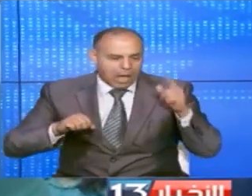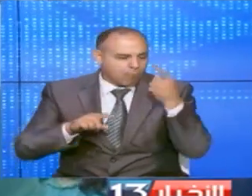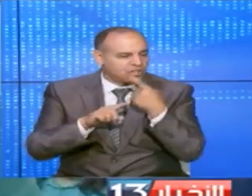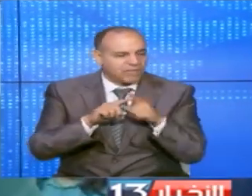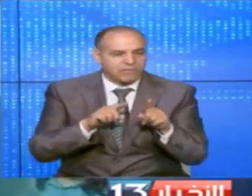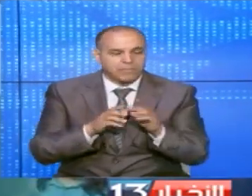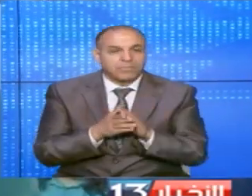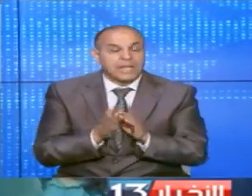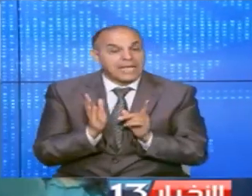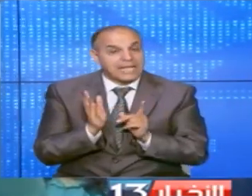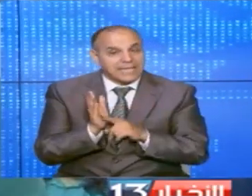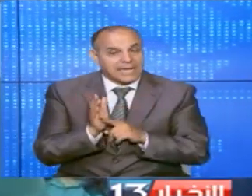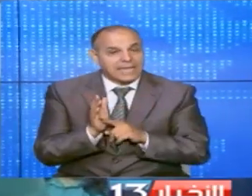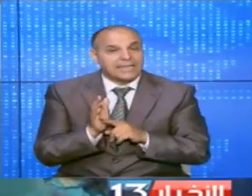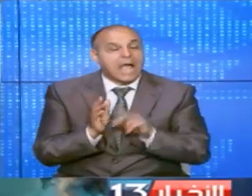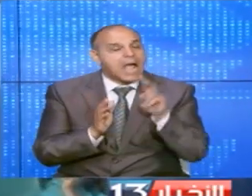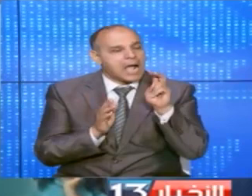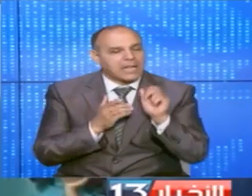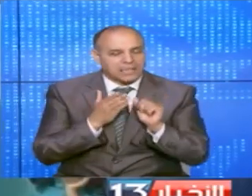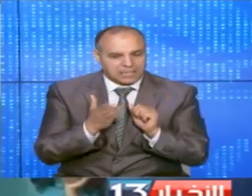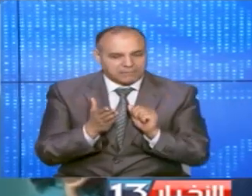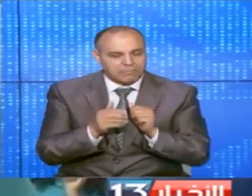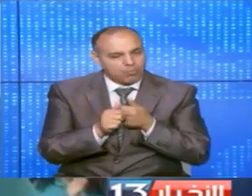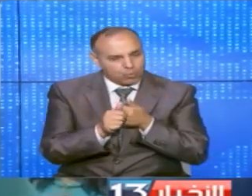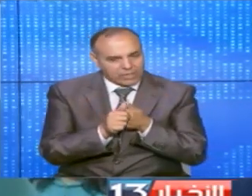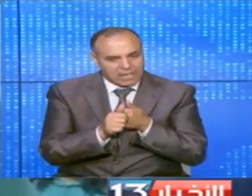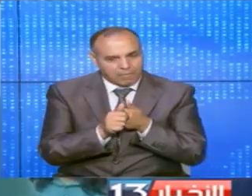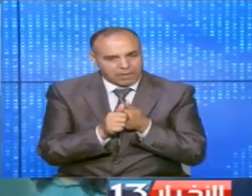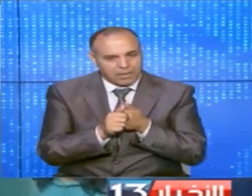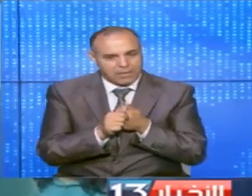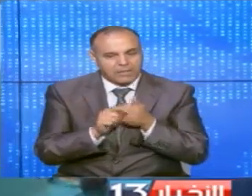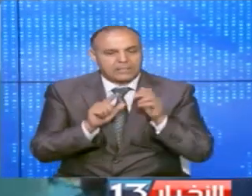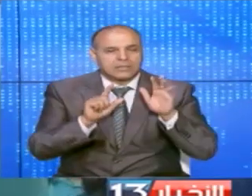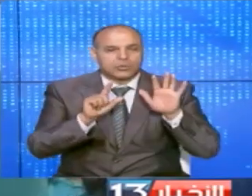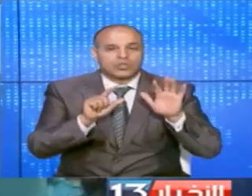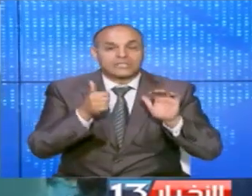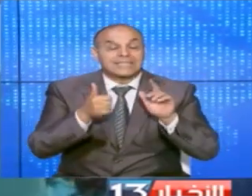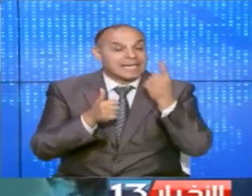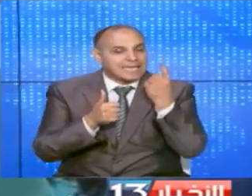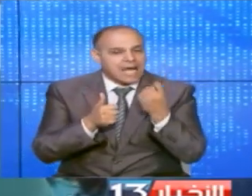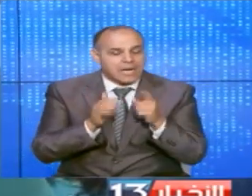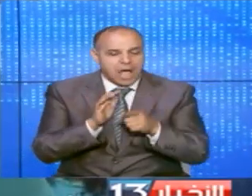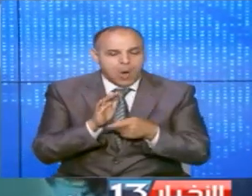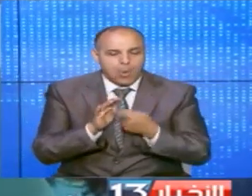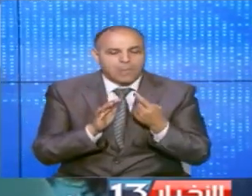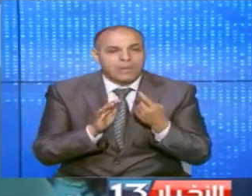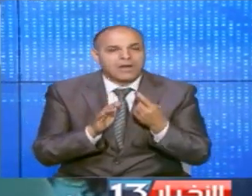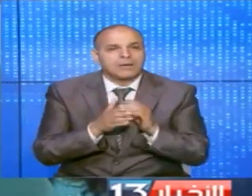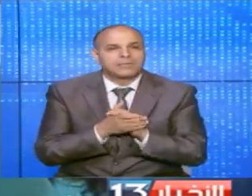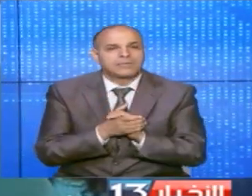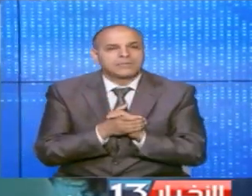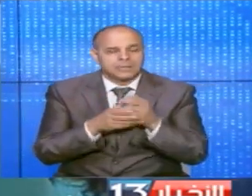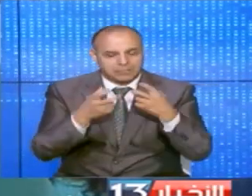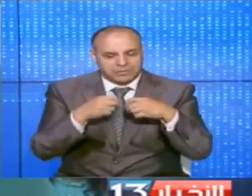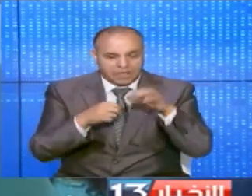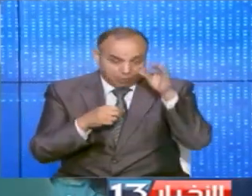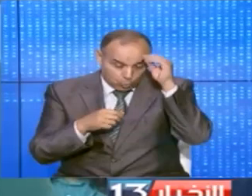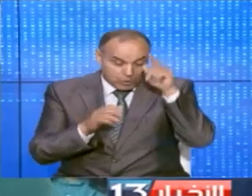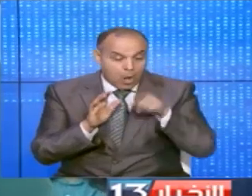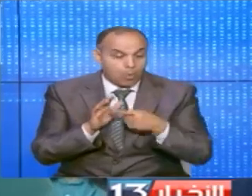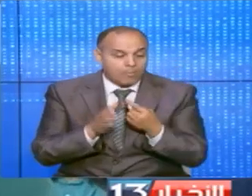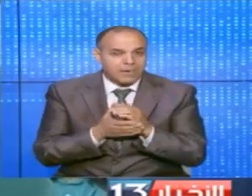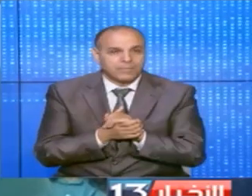وتاكد من الخبراء تمت المتابعه لمده سته وسبعين يوم اللي هي اول مره تبت في السواحل التونسيه